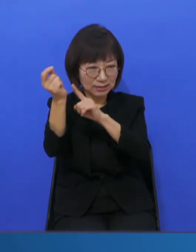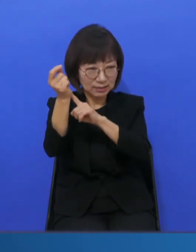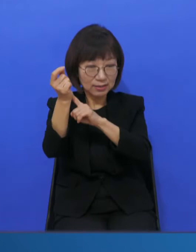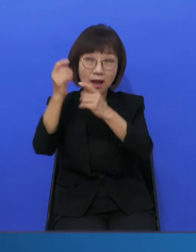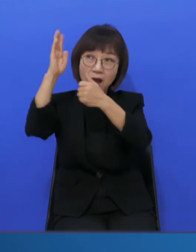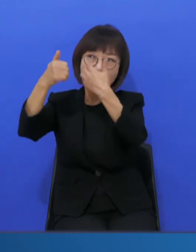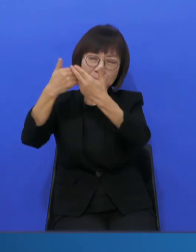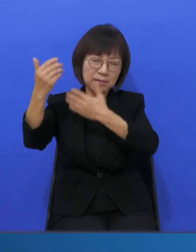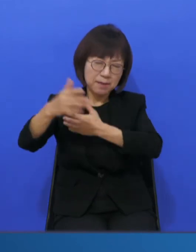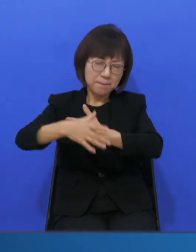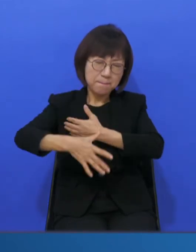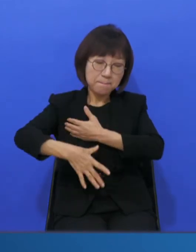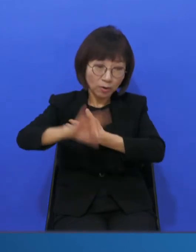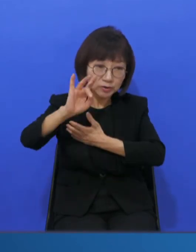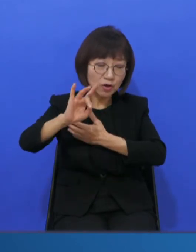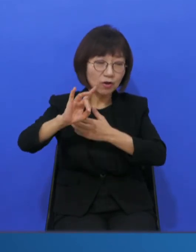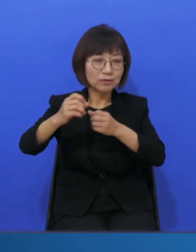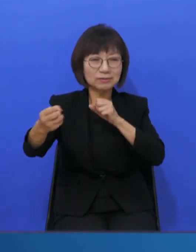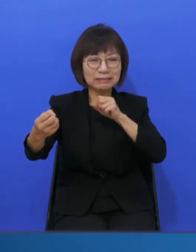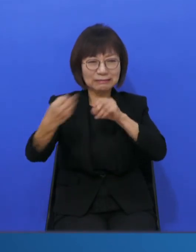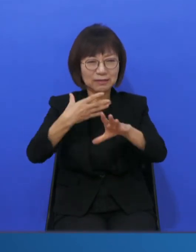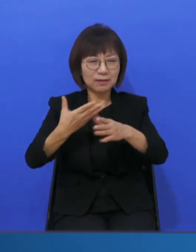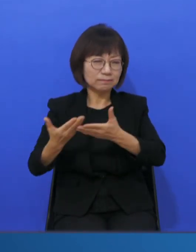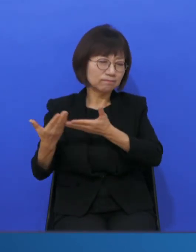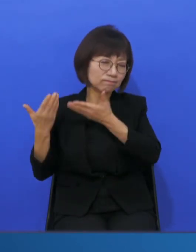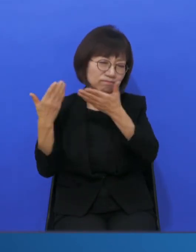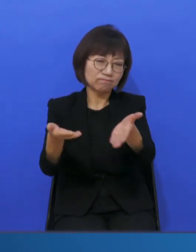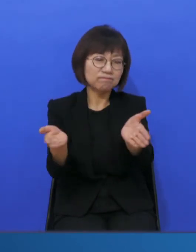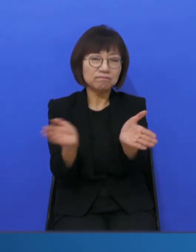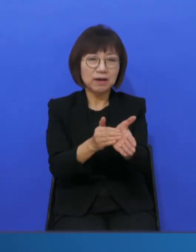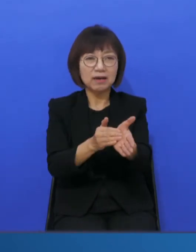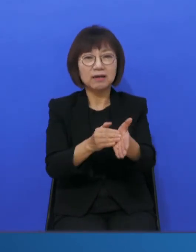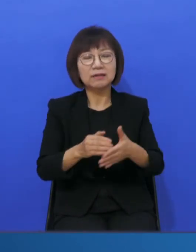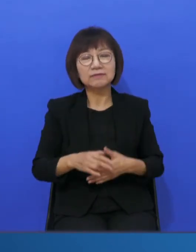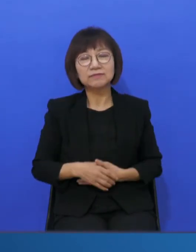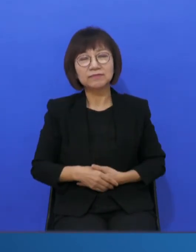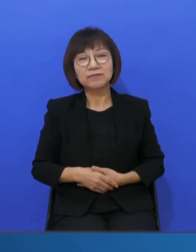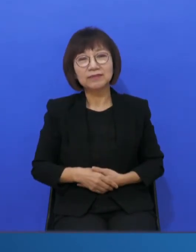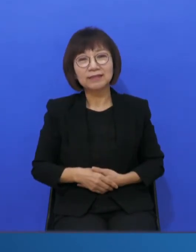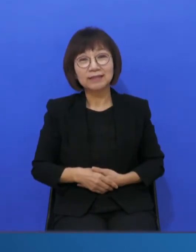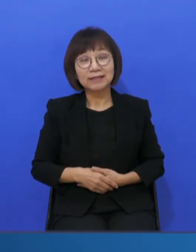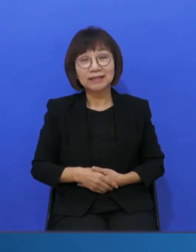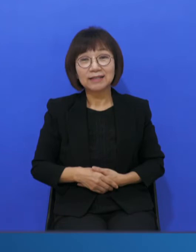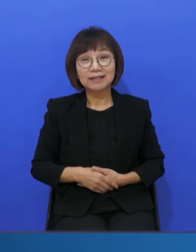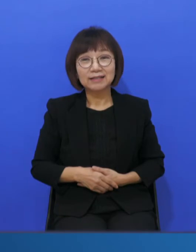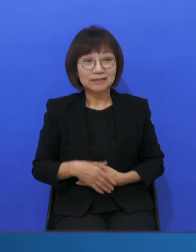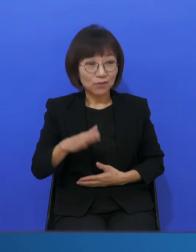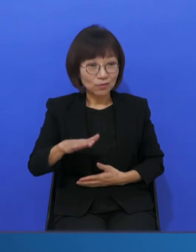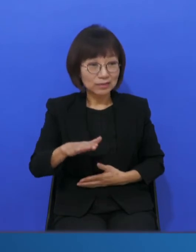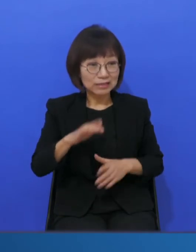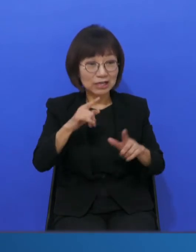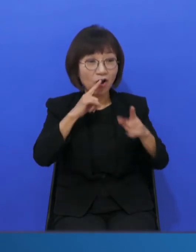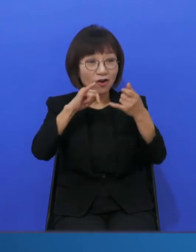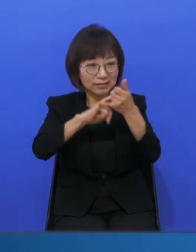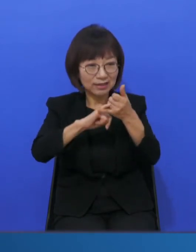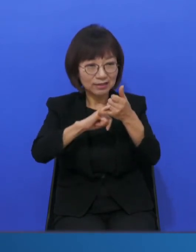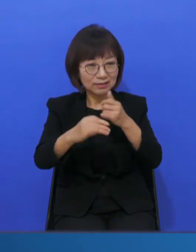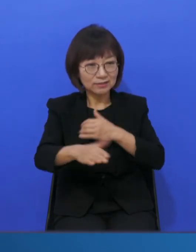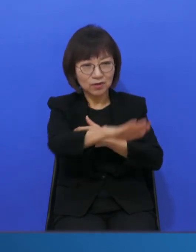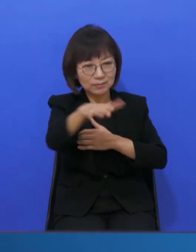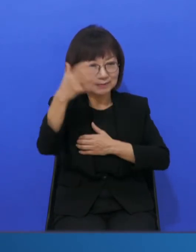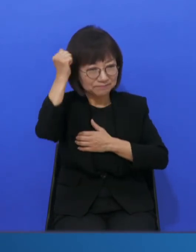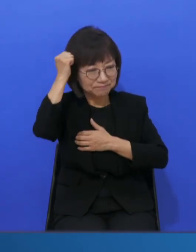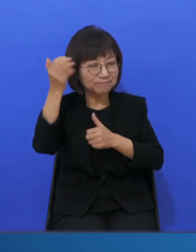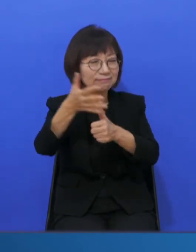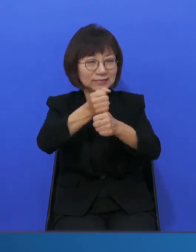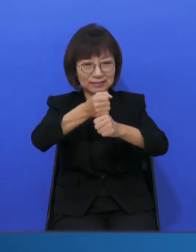this world, church, and temple, God, He takes all His blessings and blesses David first. 이 언약을 오늘 잡으셔야 돼요. Today, may you hold on to this